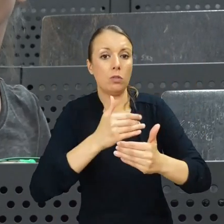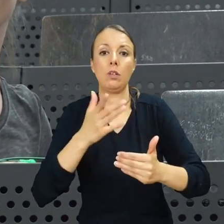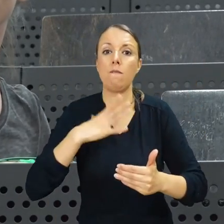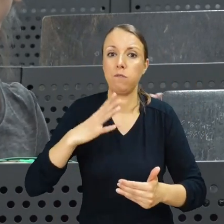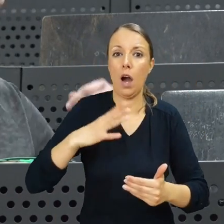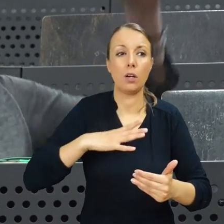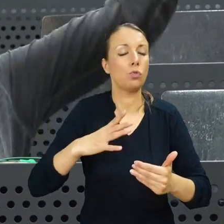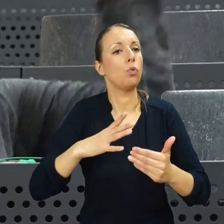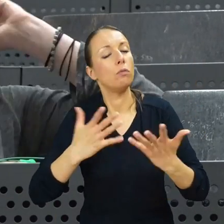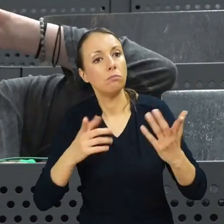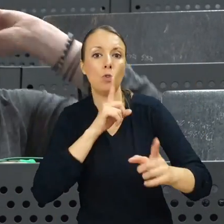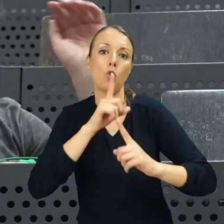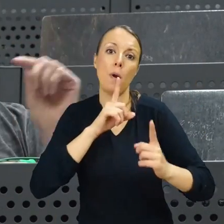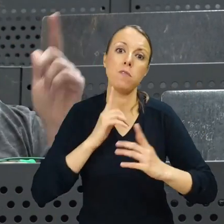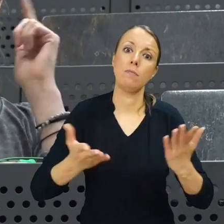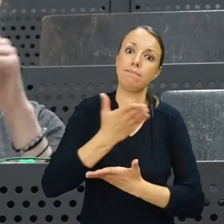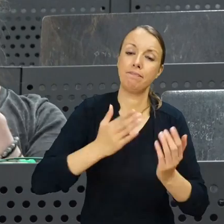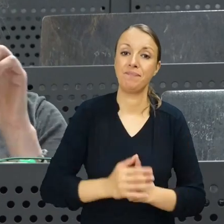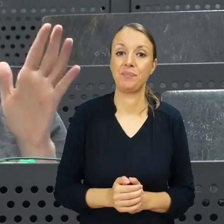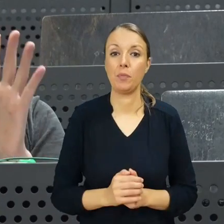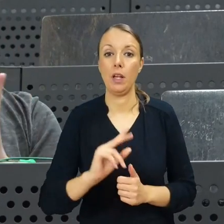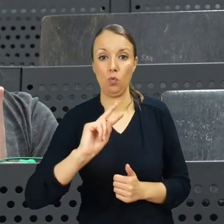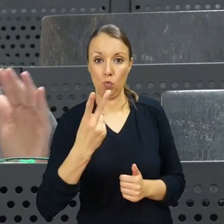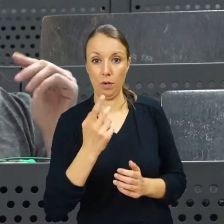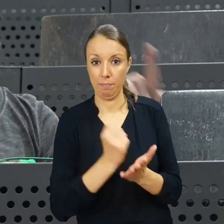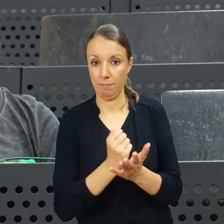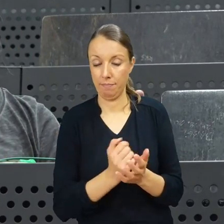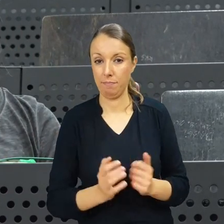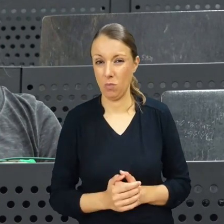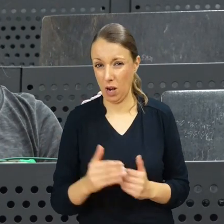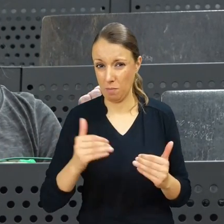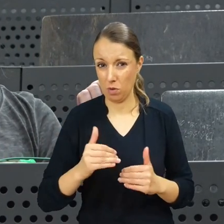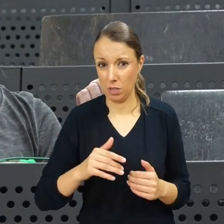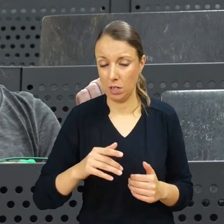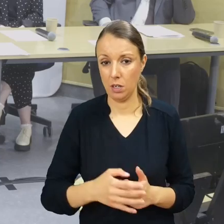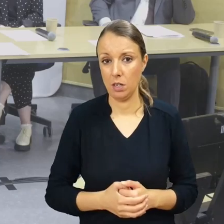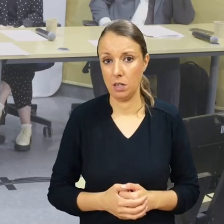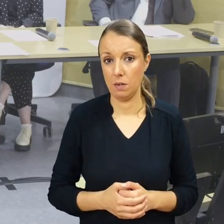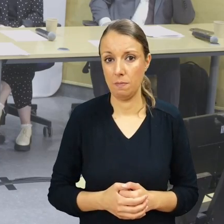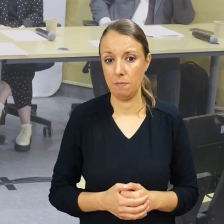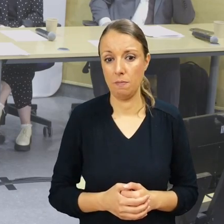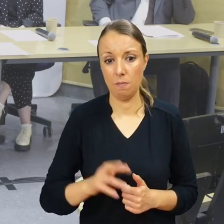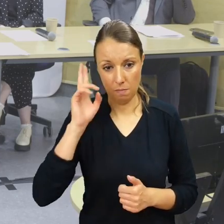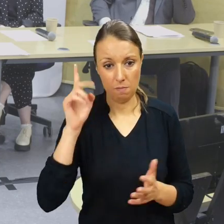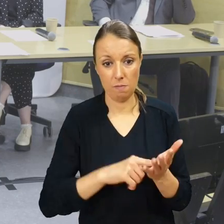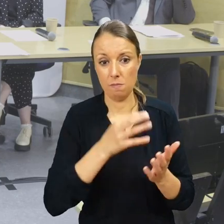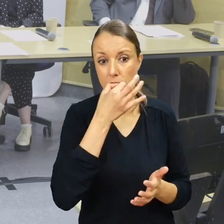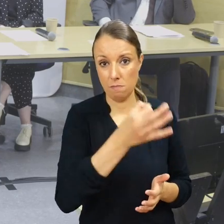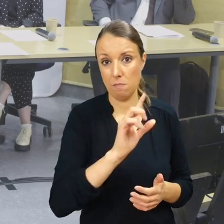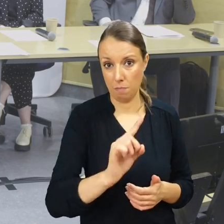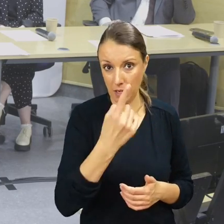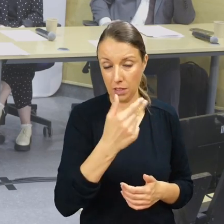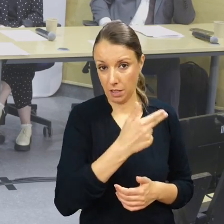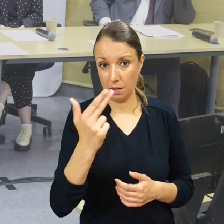końcu trawę. A druga rzecz jeszcze, bo chyba nie wiem, źle zrozumiałam. To jest, rozumiem, pierwsze pytanie o tą płaszczyznę